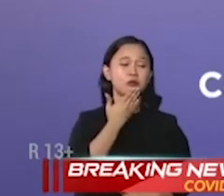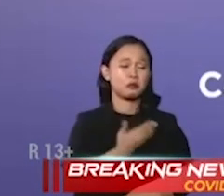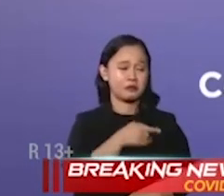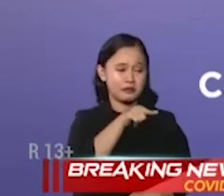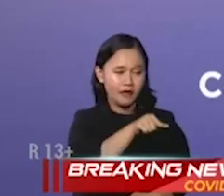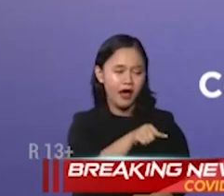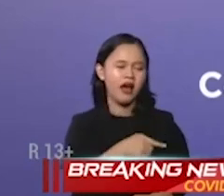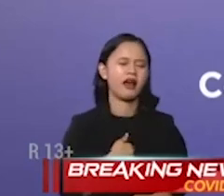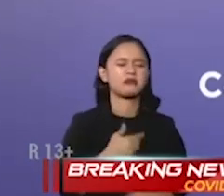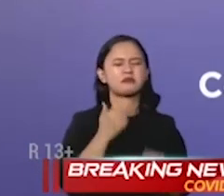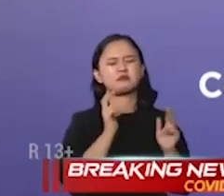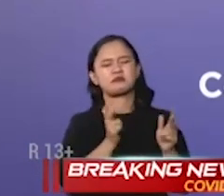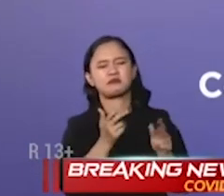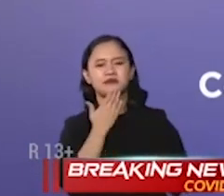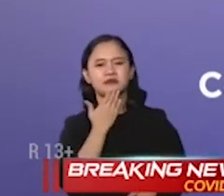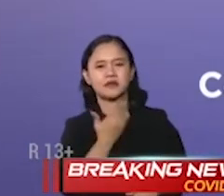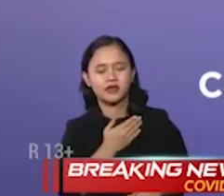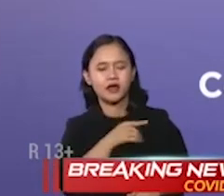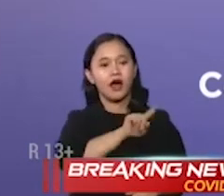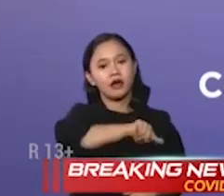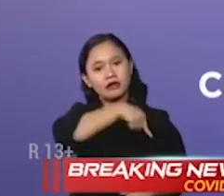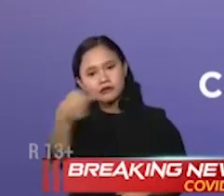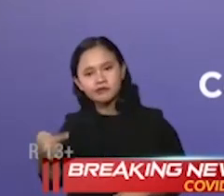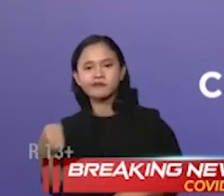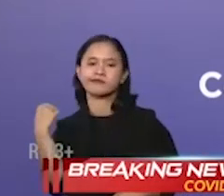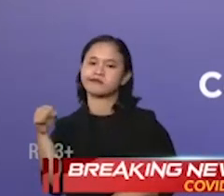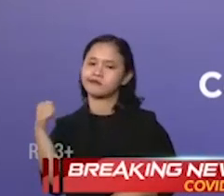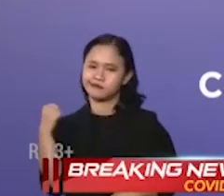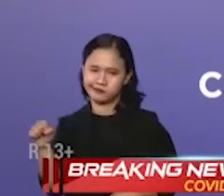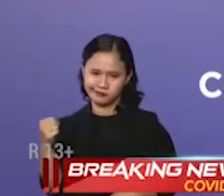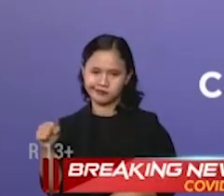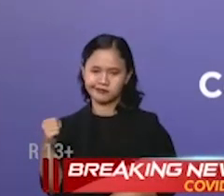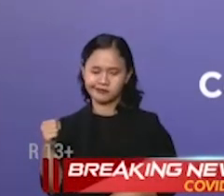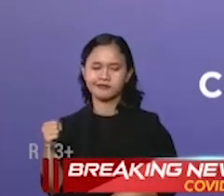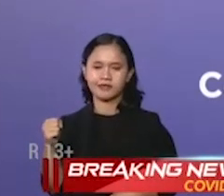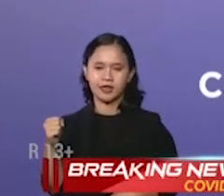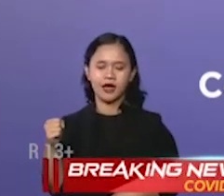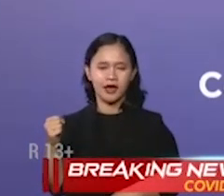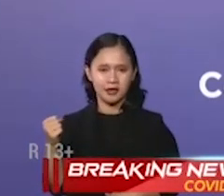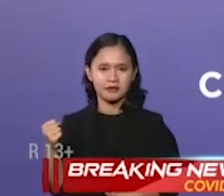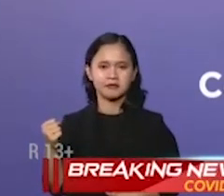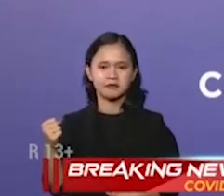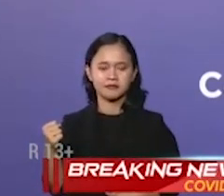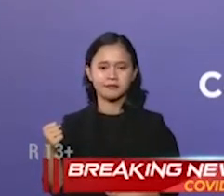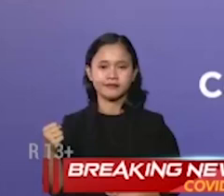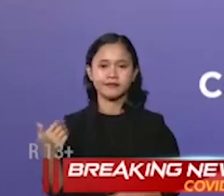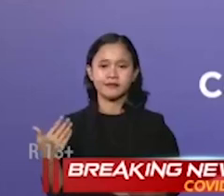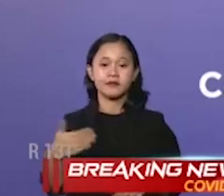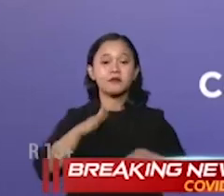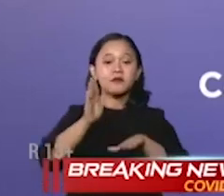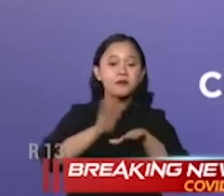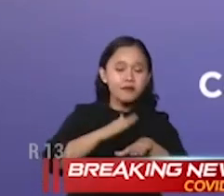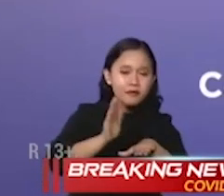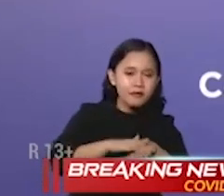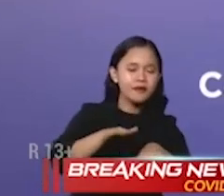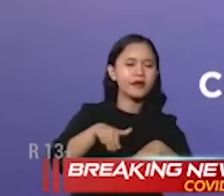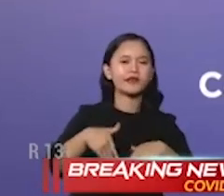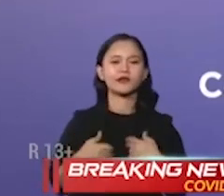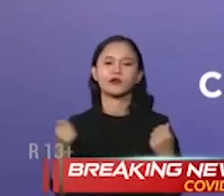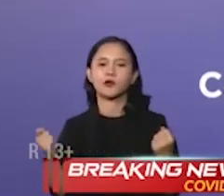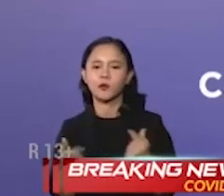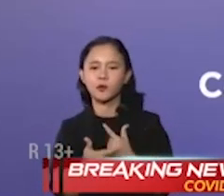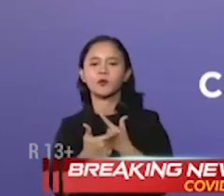sekarang tidak bisa lagi kita laksanakan oleh karena itu perlu perubahan adaptasi kebiasaan yang